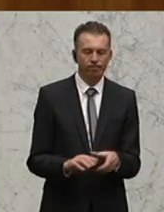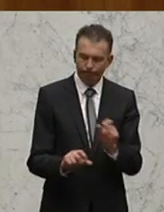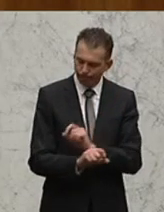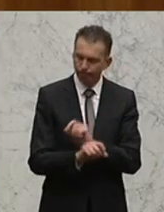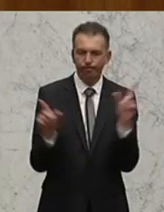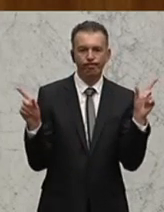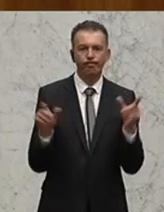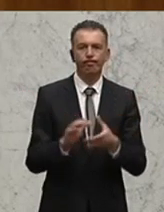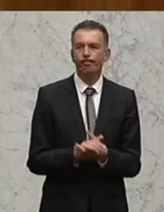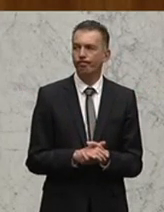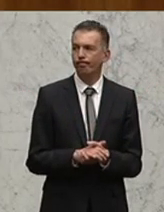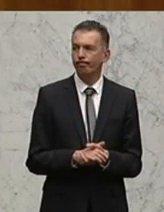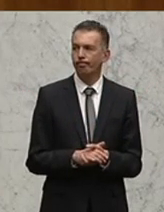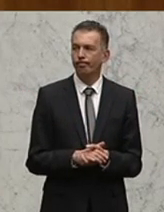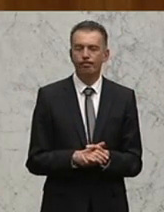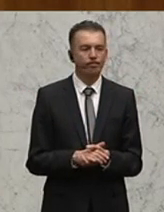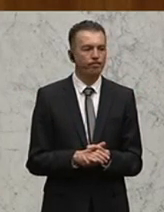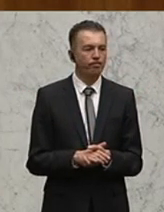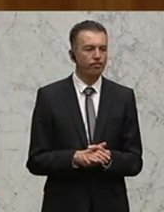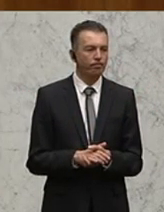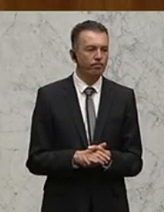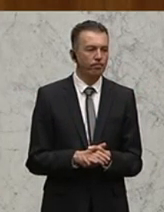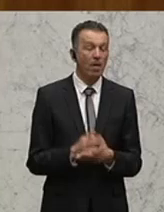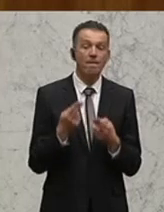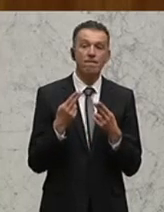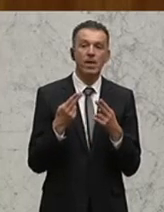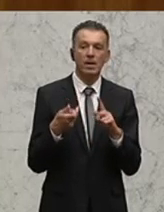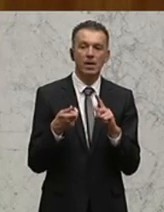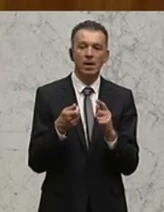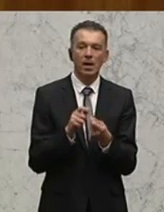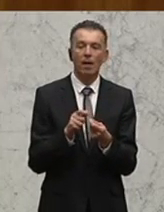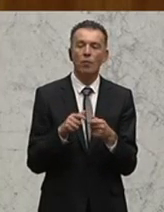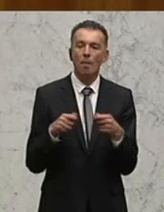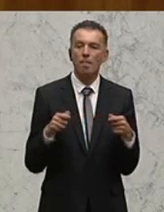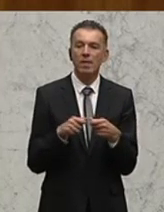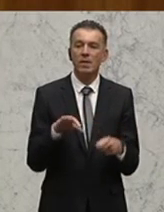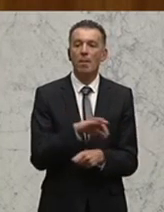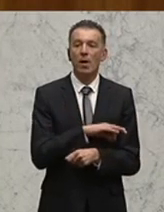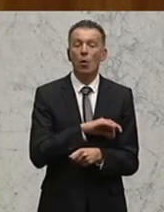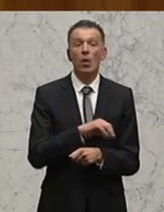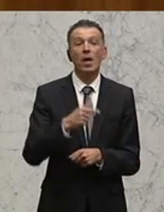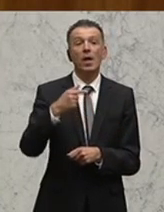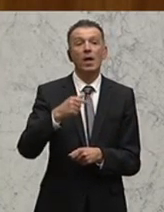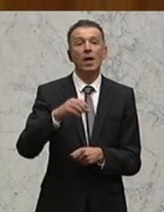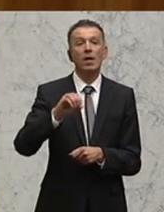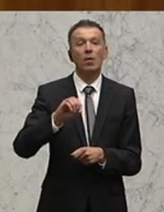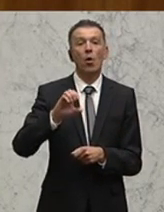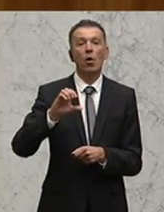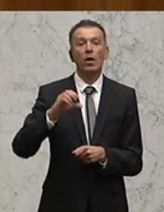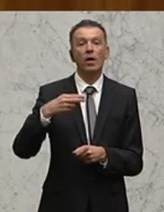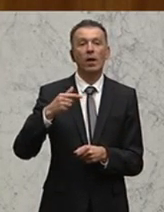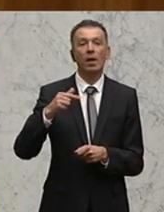Streit. Und das ist eines der wichtigen Reformmaßnahmen, der Kollege Töchterl hat es noch einmal unterstrichen, die man gesetzt